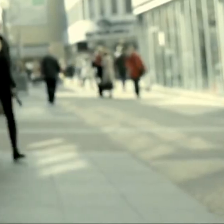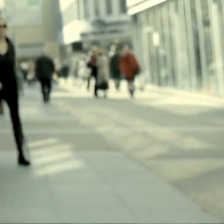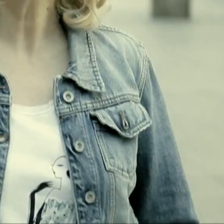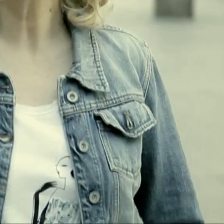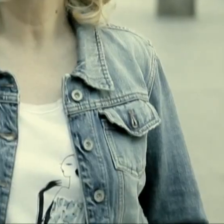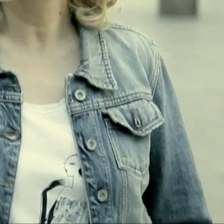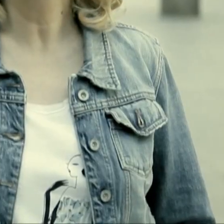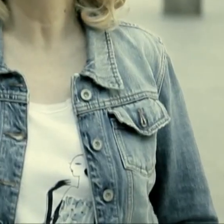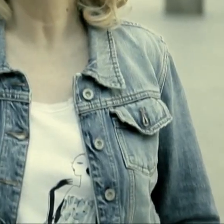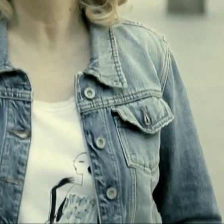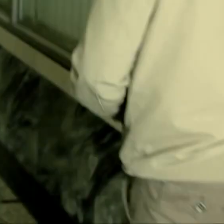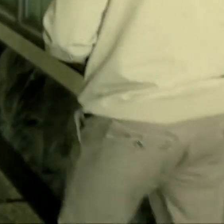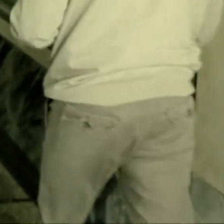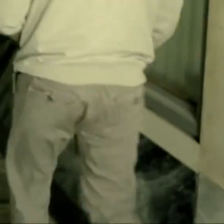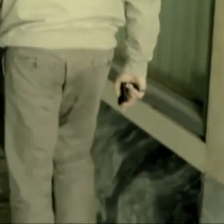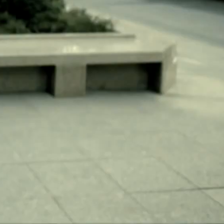novu pjesmu.